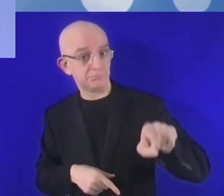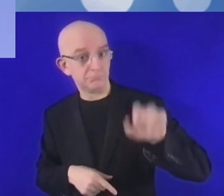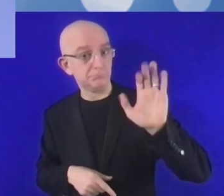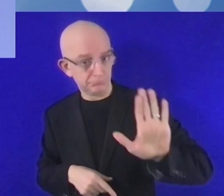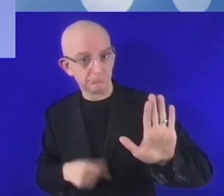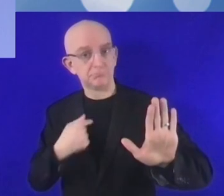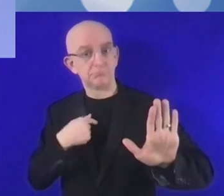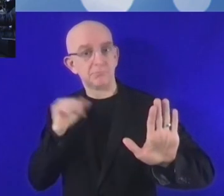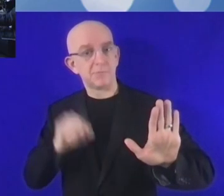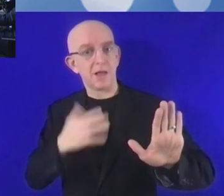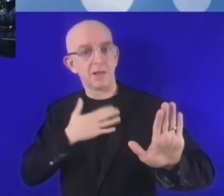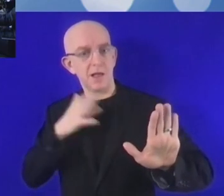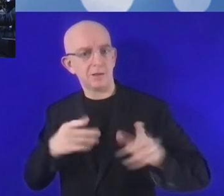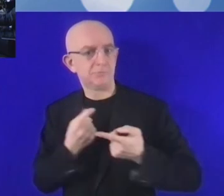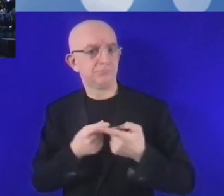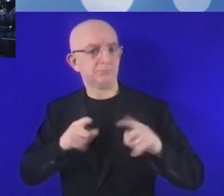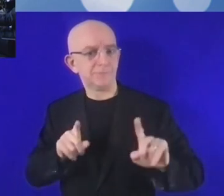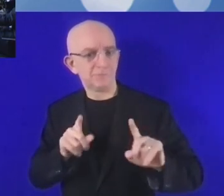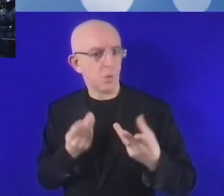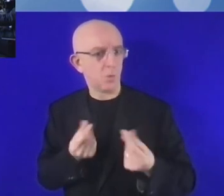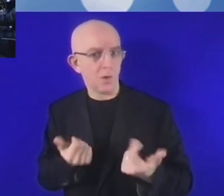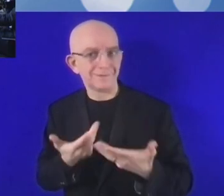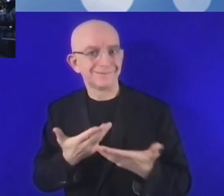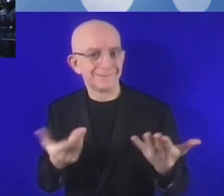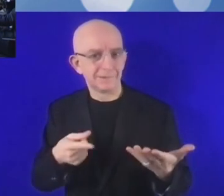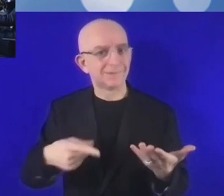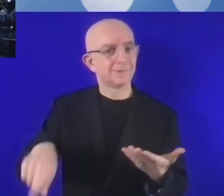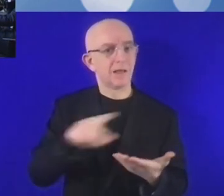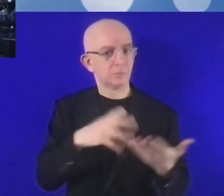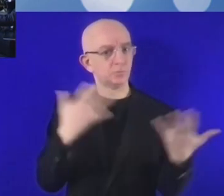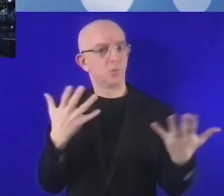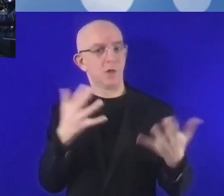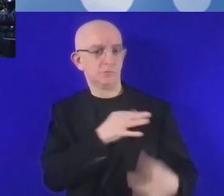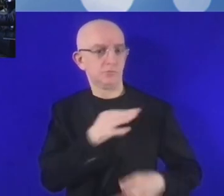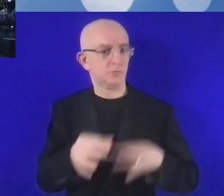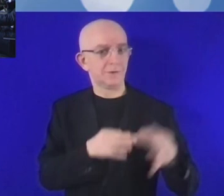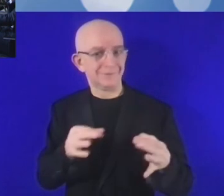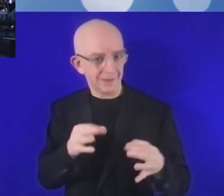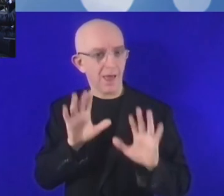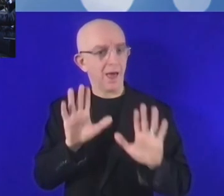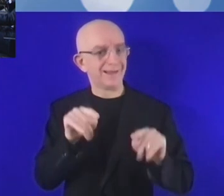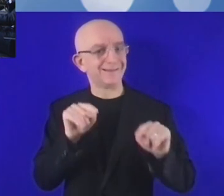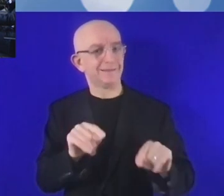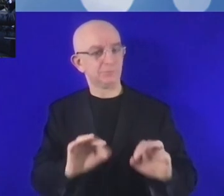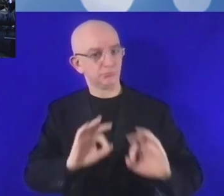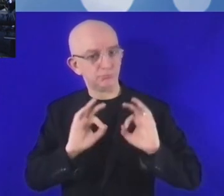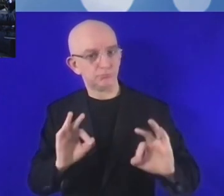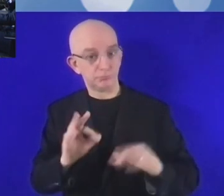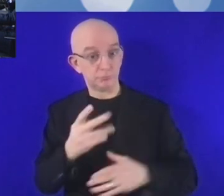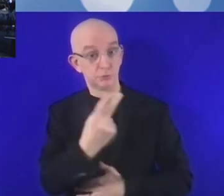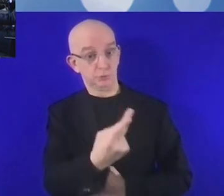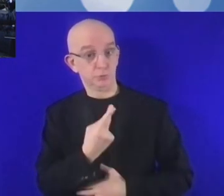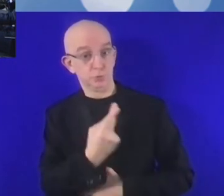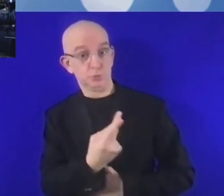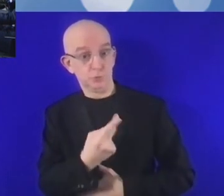что у каждого есть свои вкусы, и о них лучше не беседовать. Мы же будем помнить о том, что если два